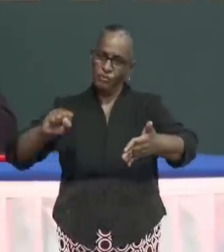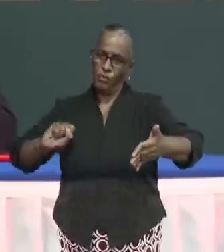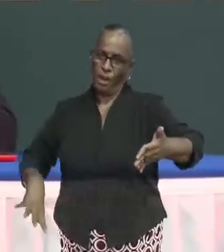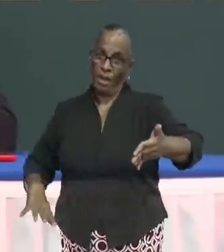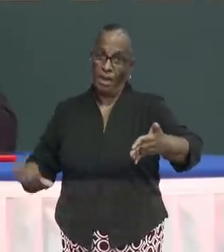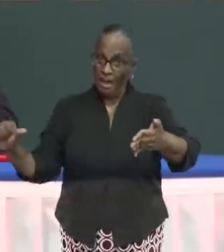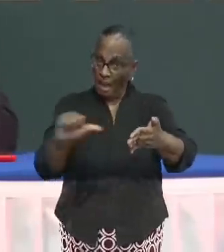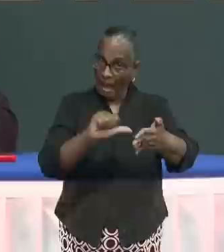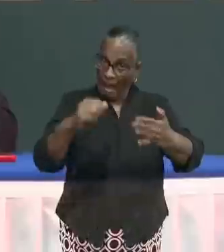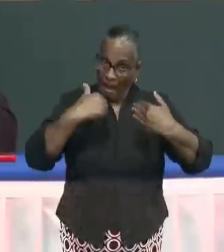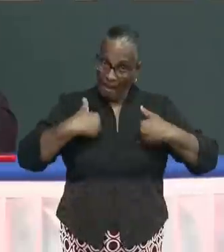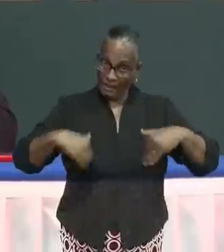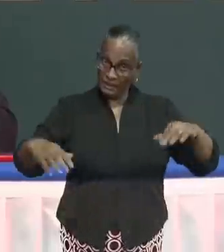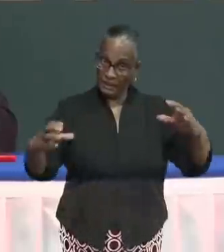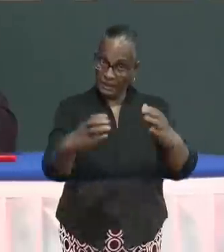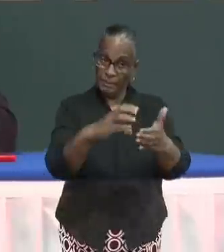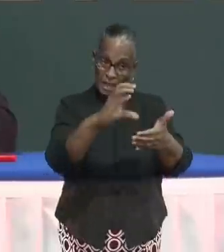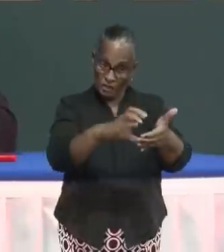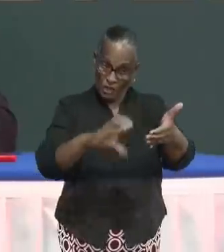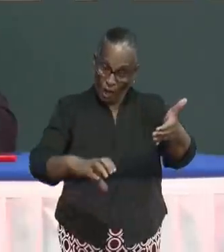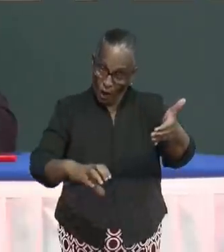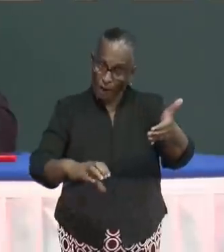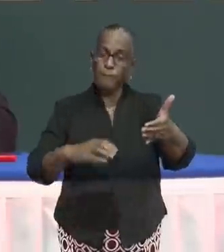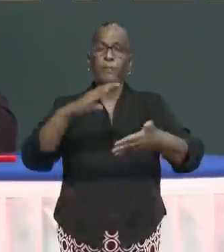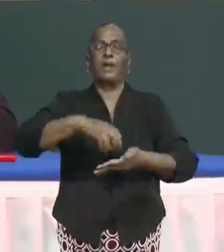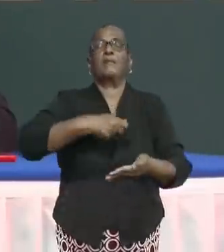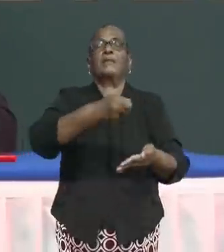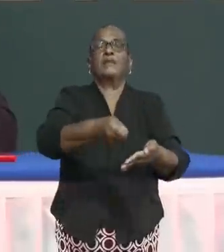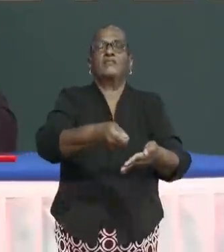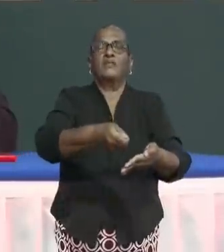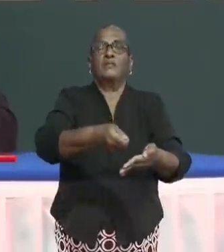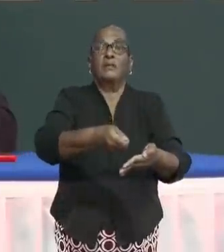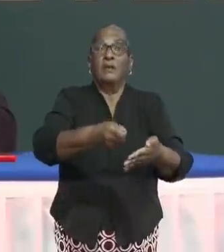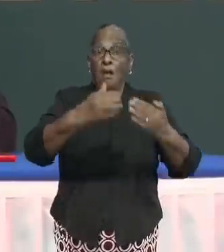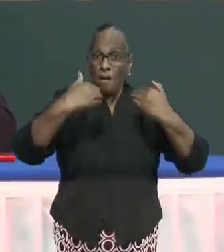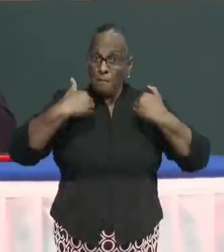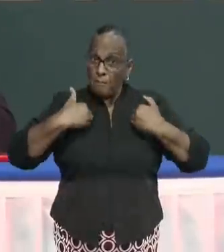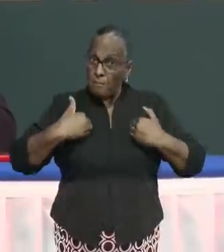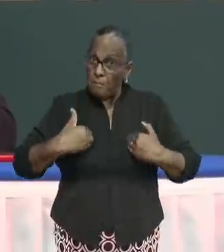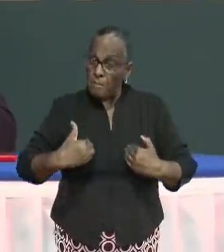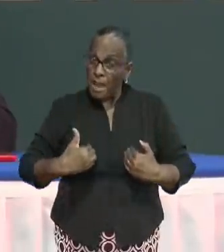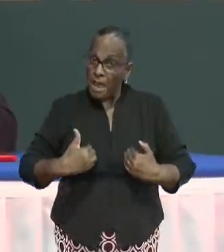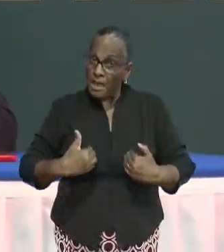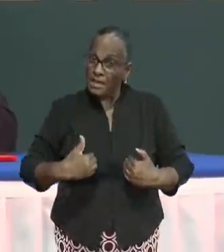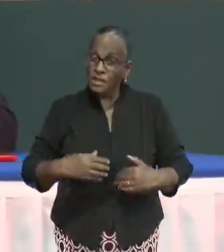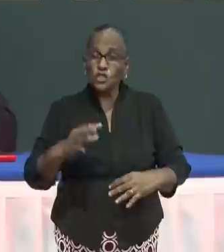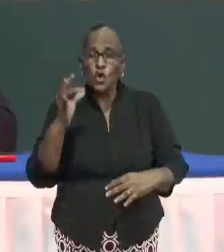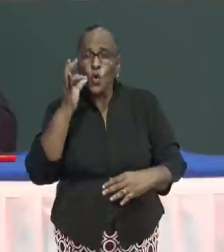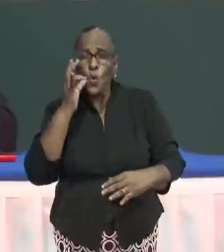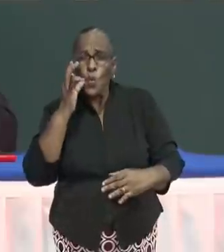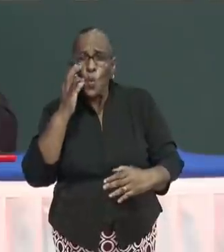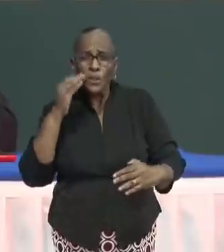sma gegeven naar de